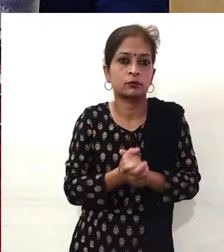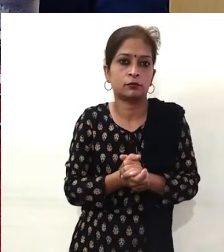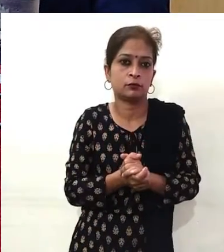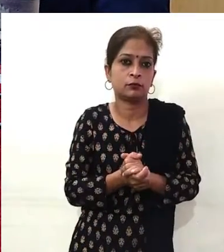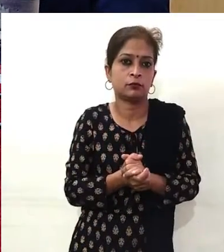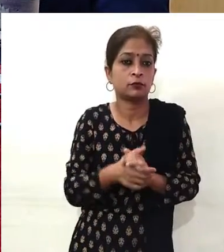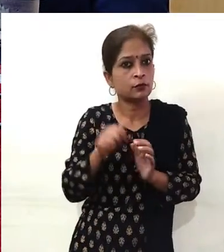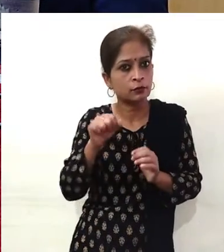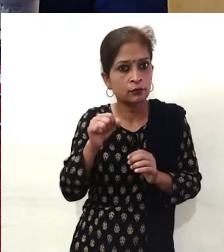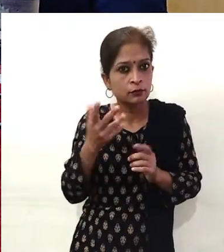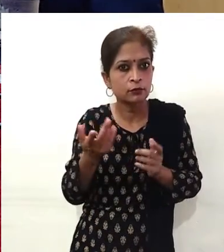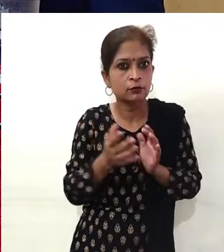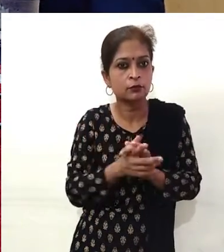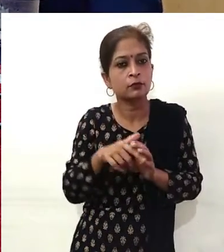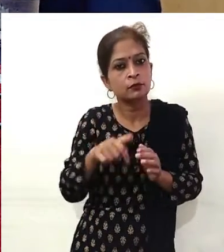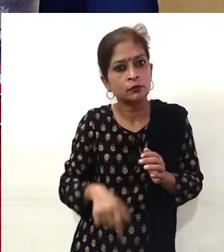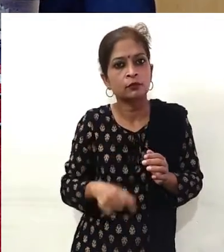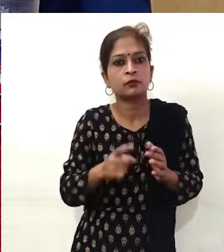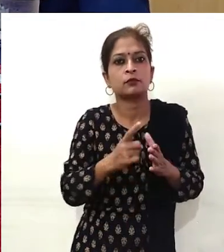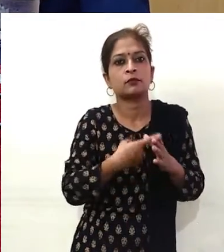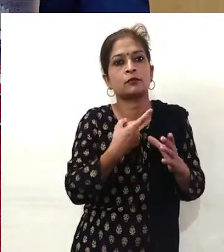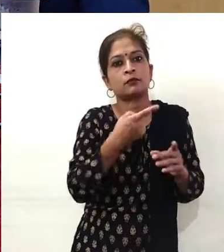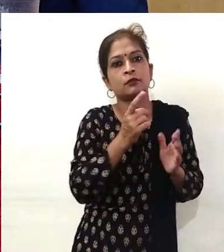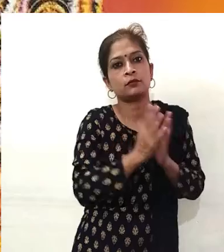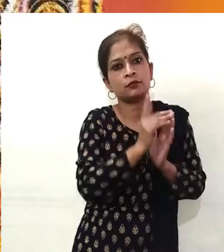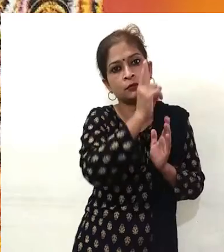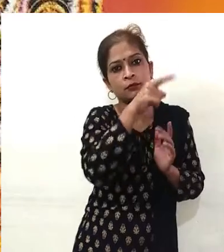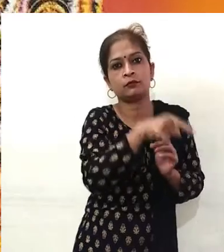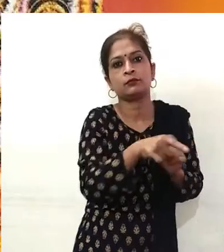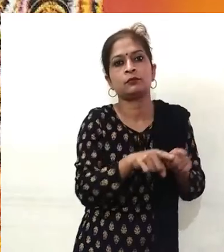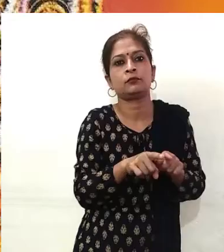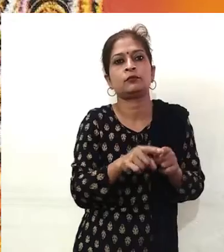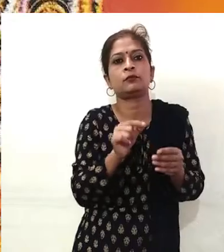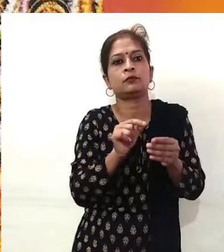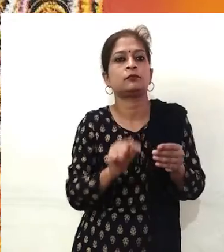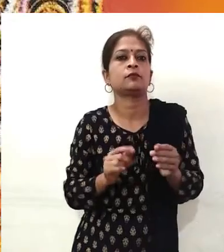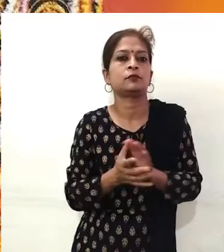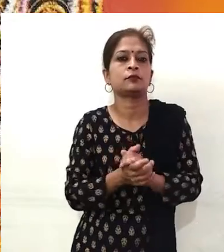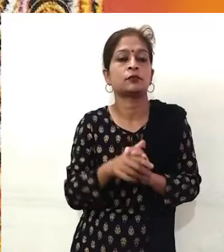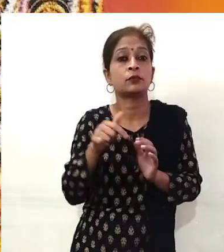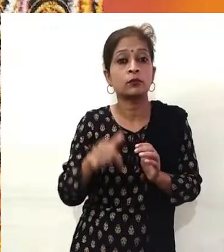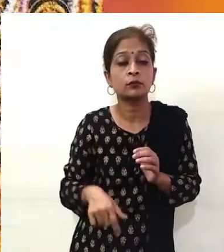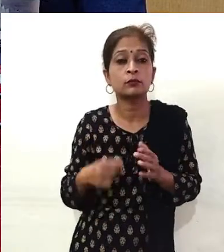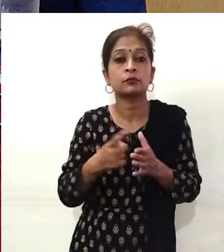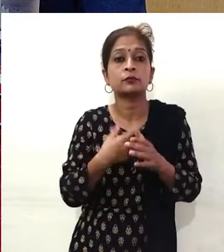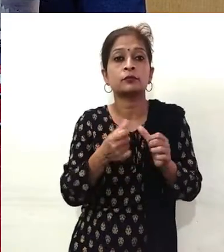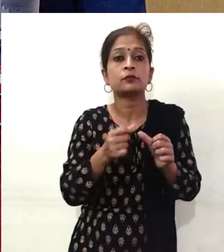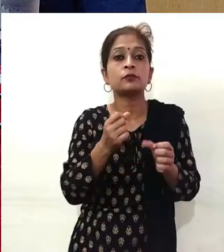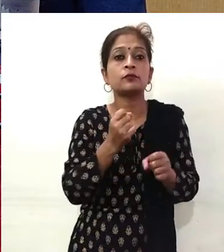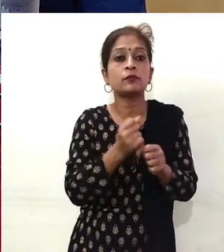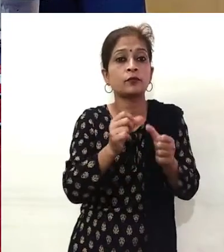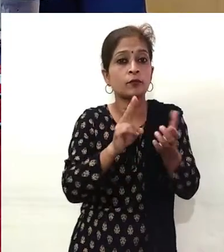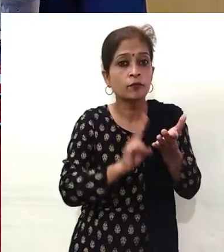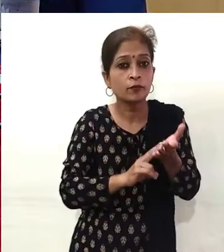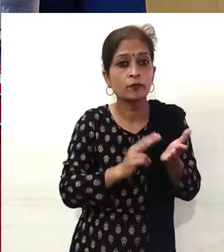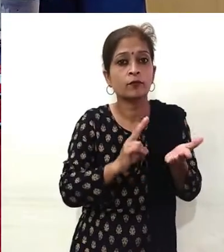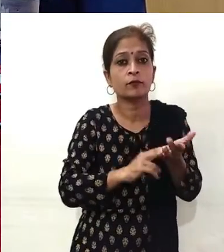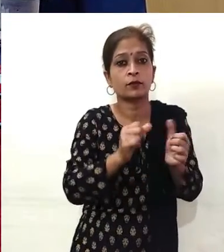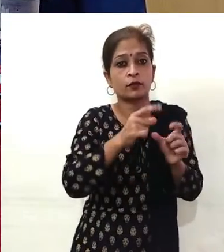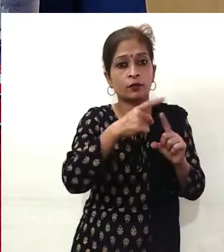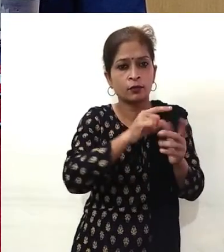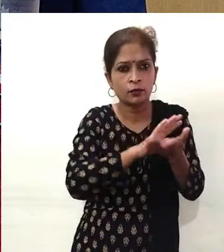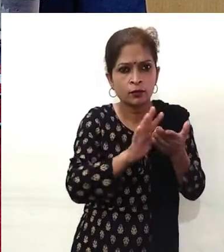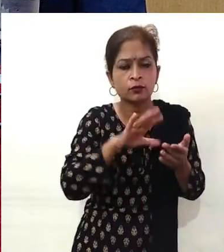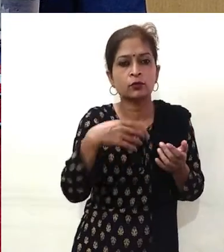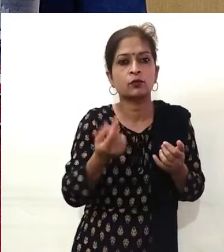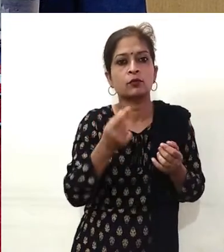हैं। ठीक है, तो ये जगन्नाथ तत्व है। दोस्तों, अभी आप सुन रहे थे जगन्नाथ, बलभद्र और सुभद्रा